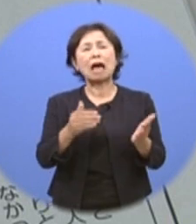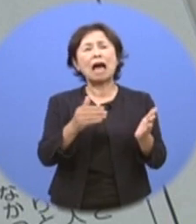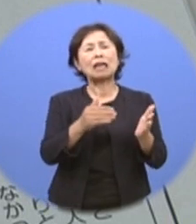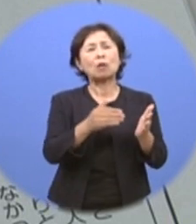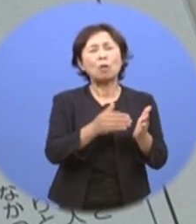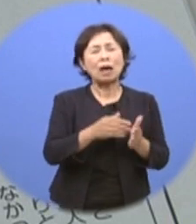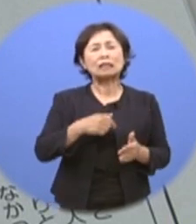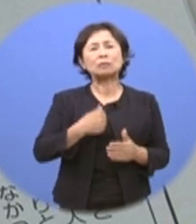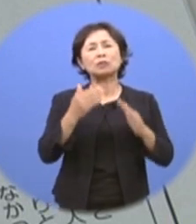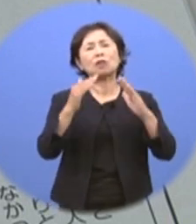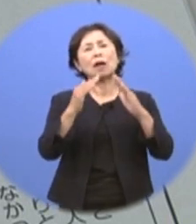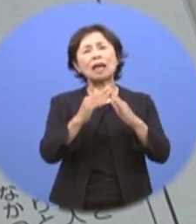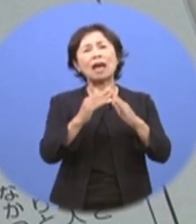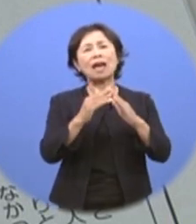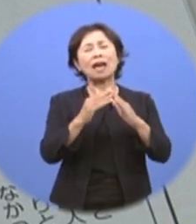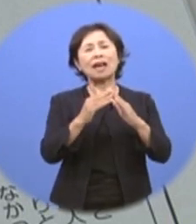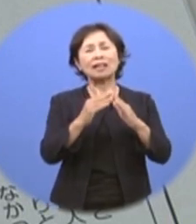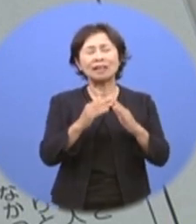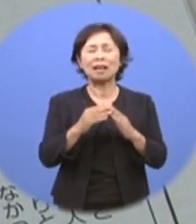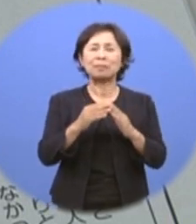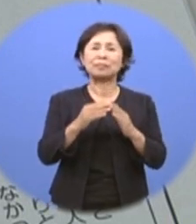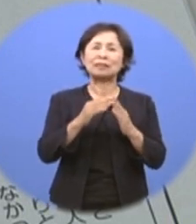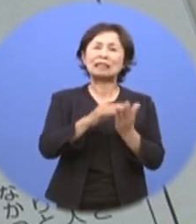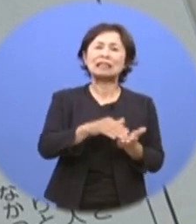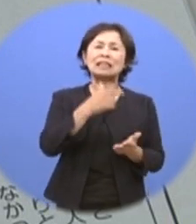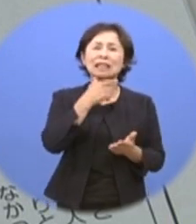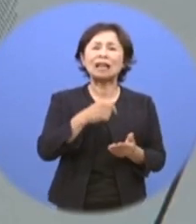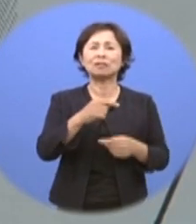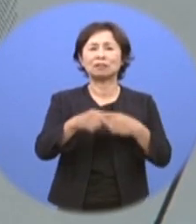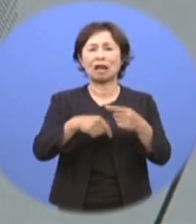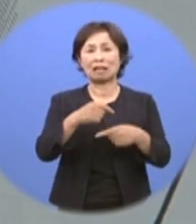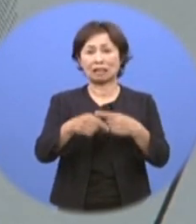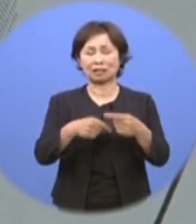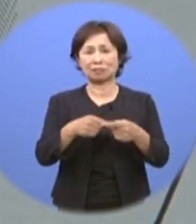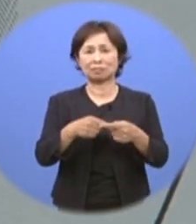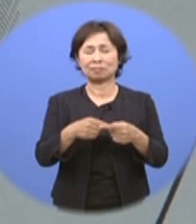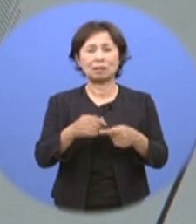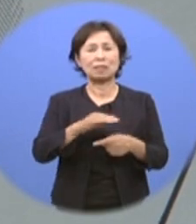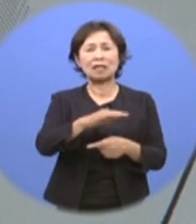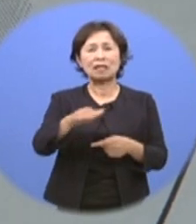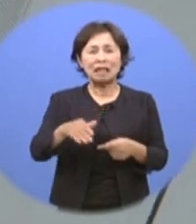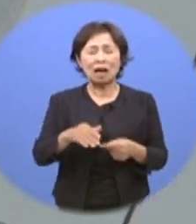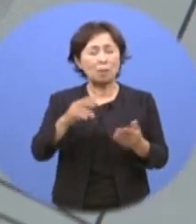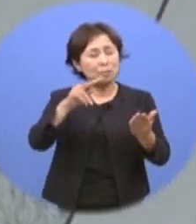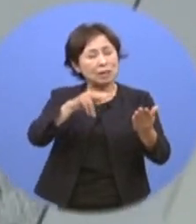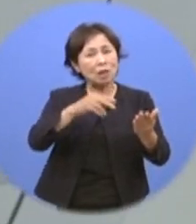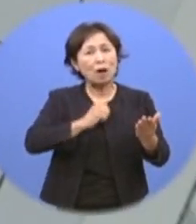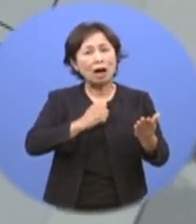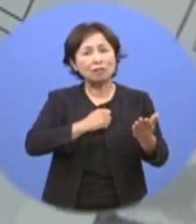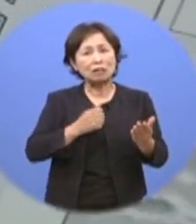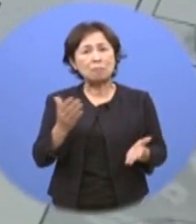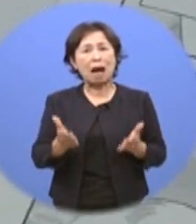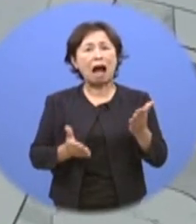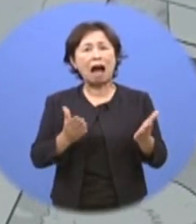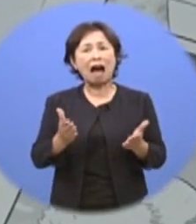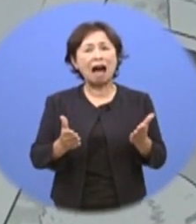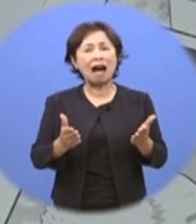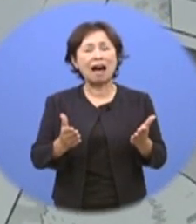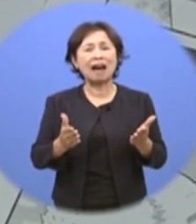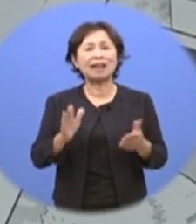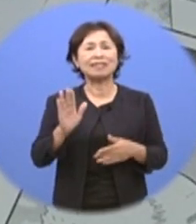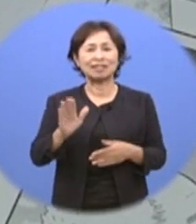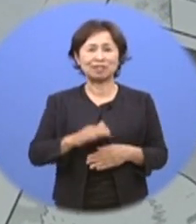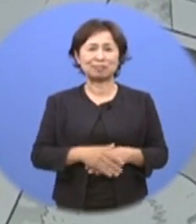望を叶えるストーリーで、多くの人に手に取ってもらいやすいように漫画になっています。